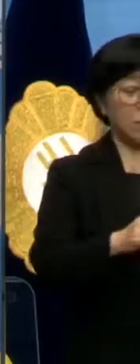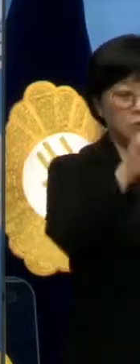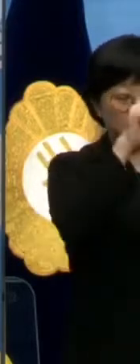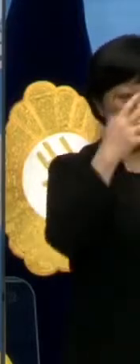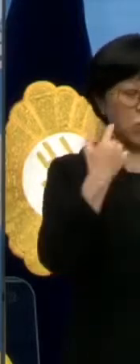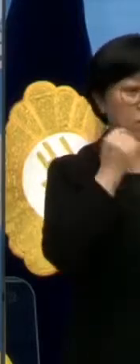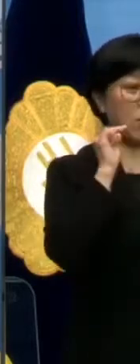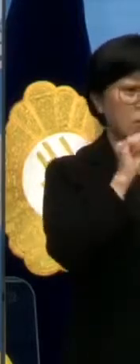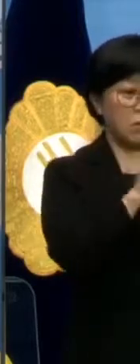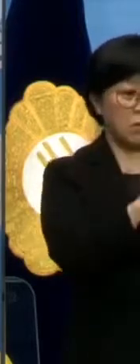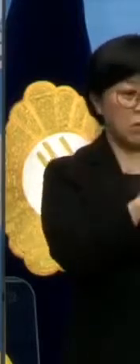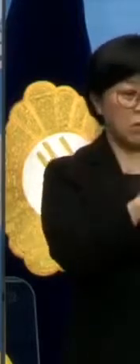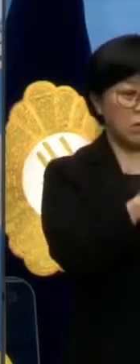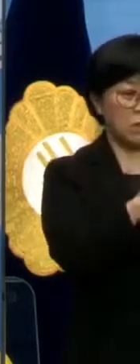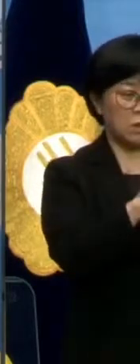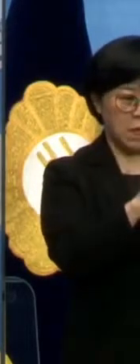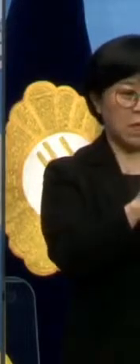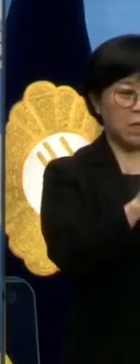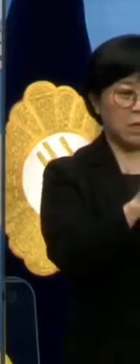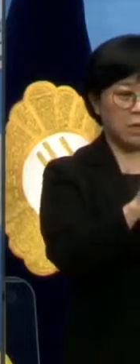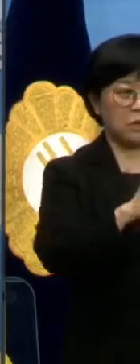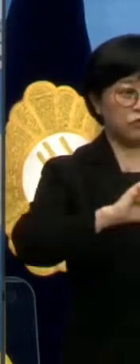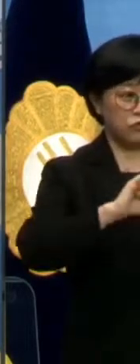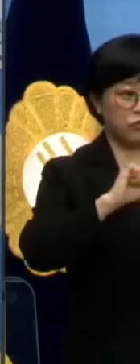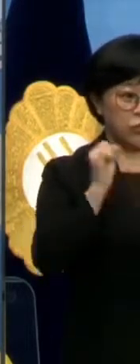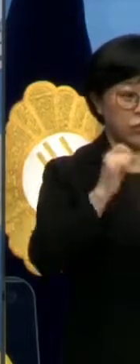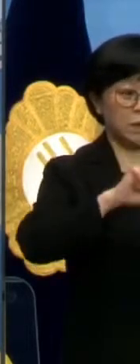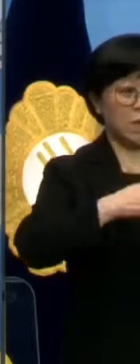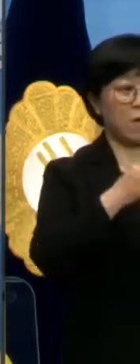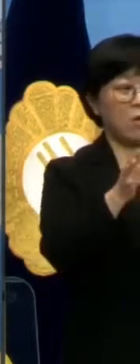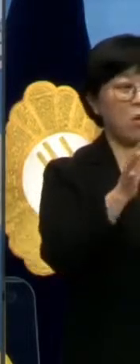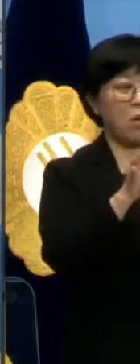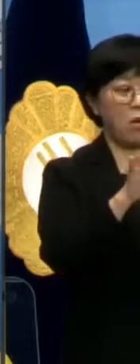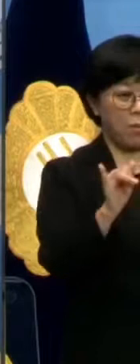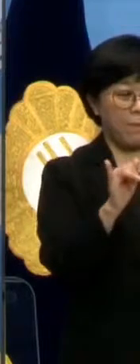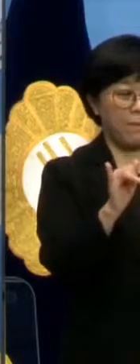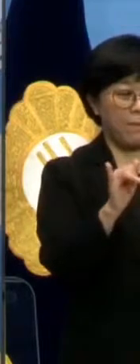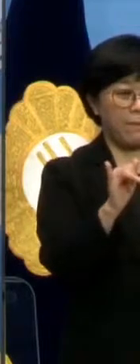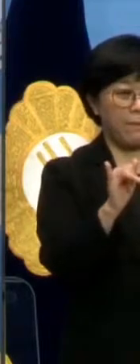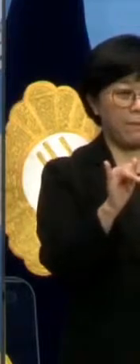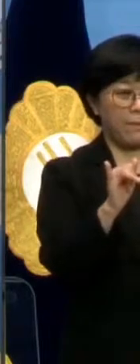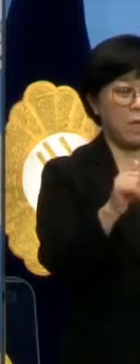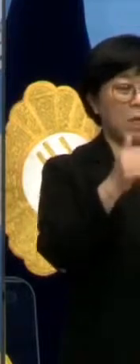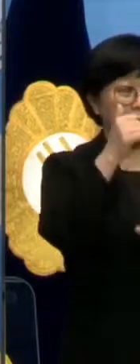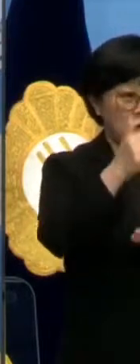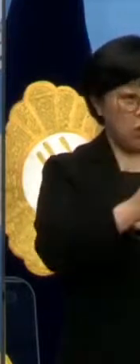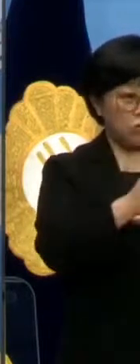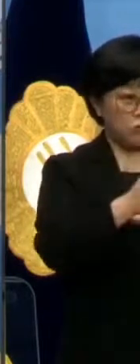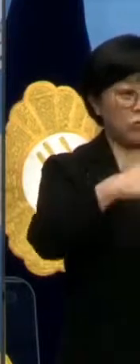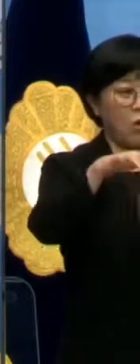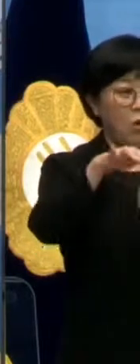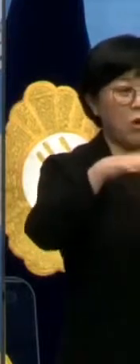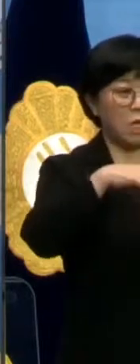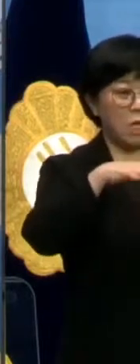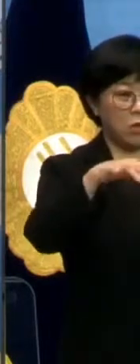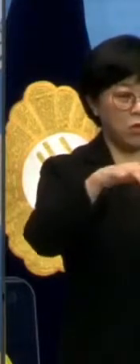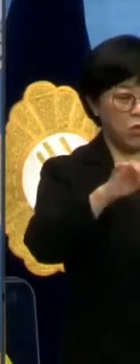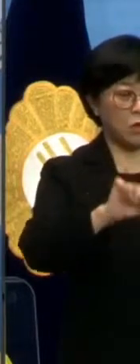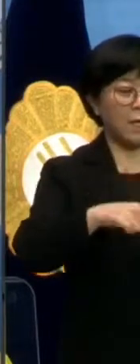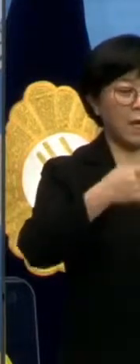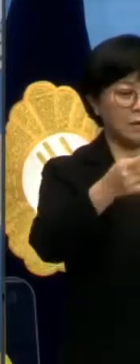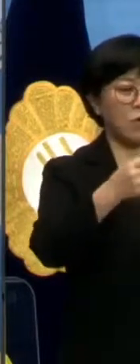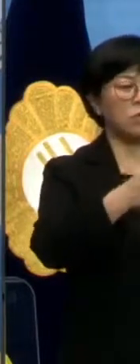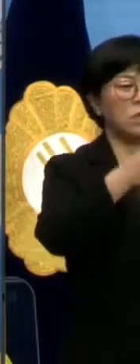명령에 묵묵히 순종해온 자영업 중소상공인들이 결국 거리로 뛰쳐나오기